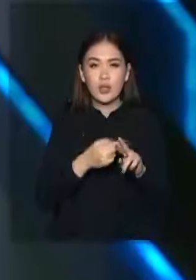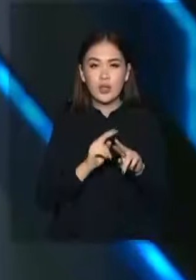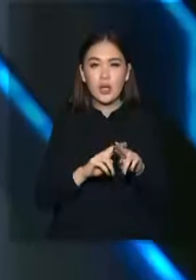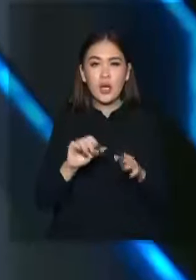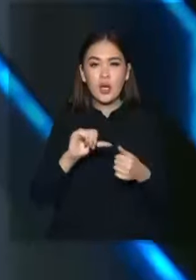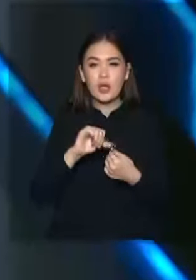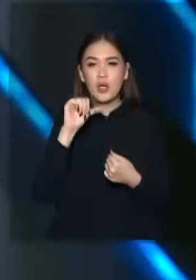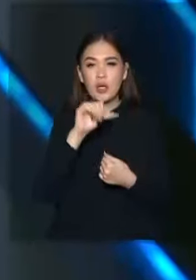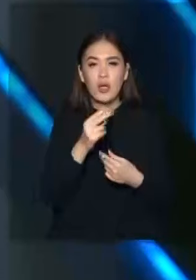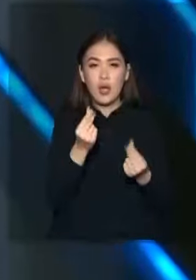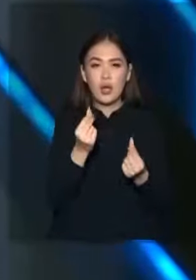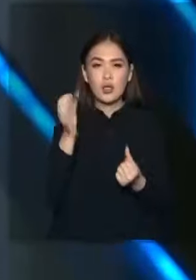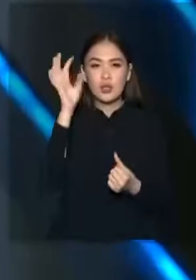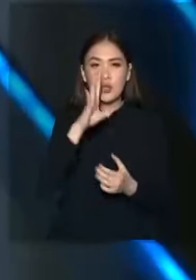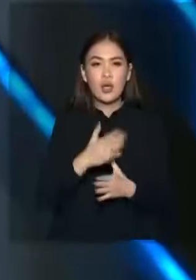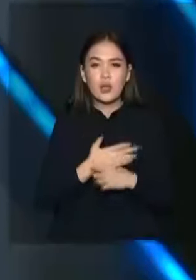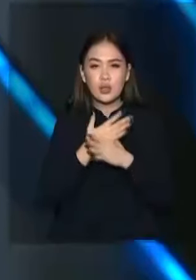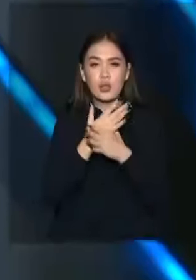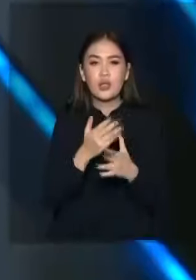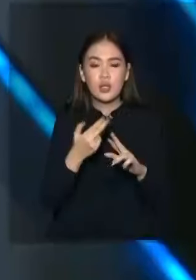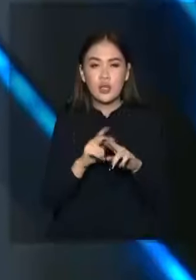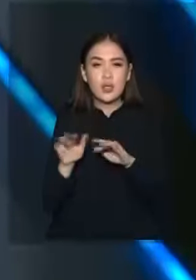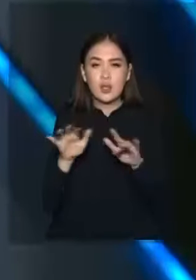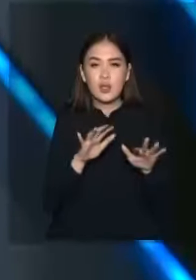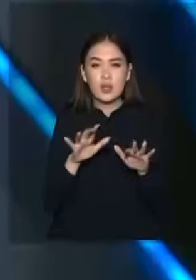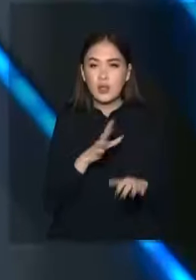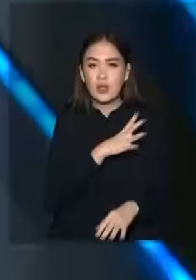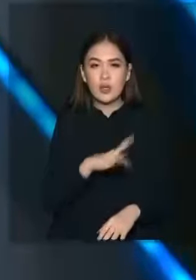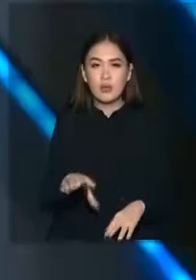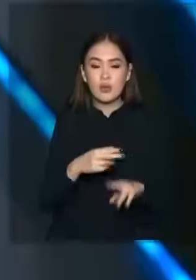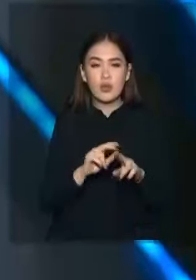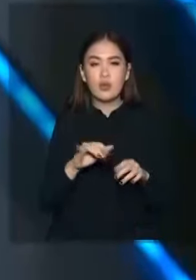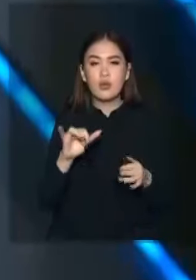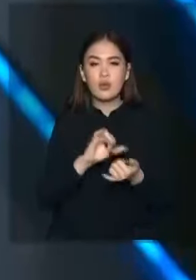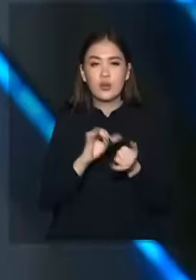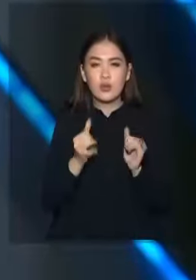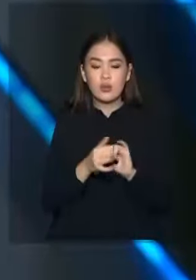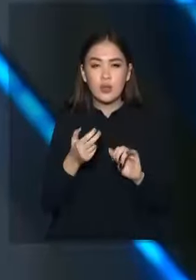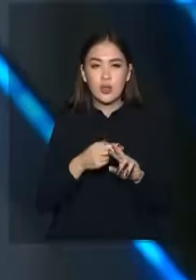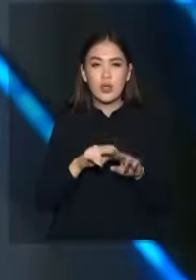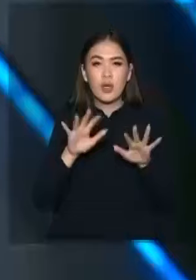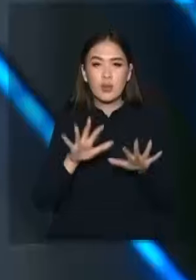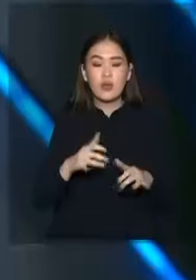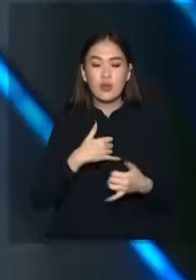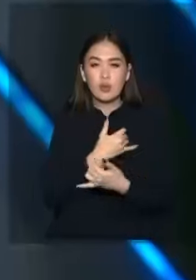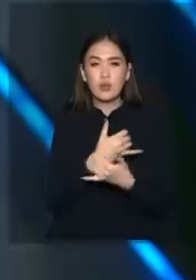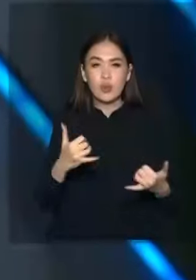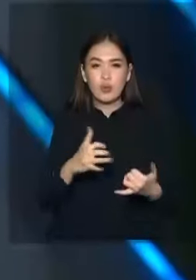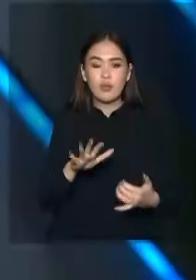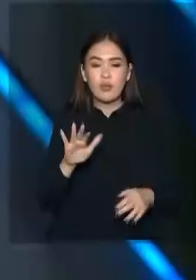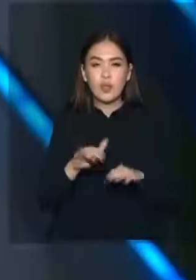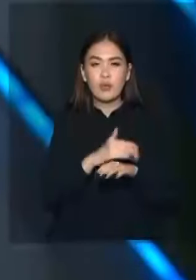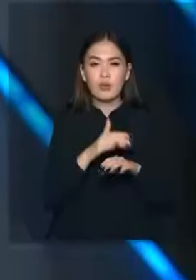Білгеннен бөлек қаржылай да жәрдем көрсетуісі кідіріп қалған емес. Өскеменде волонтерлардың құрметіне арнап мейірімді